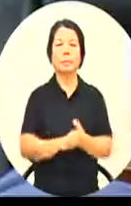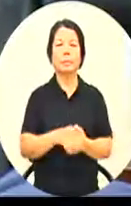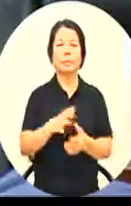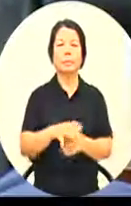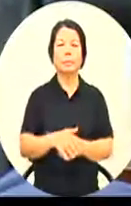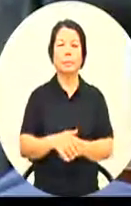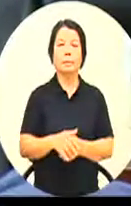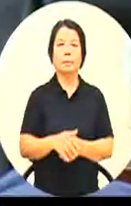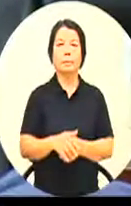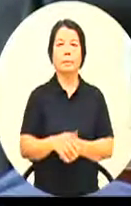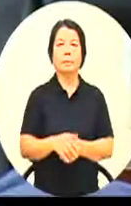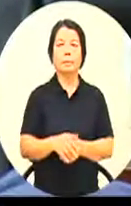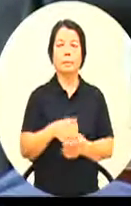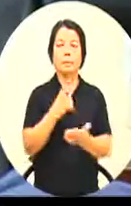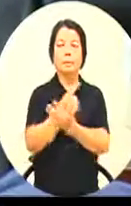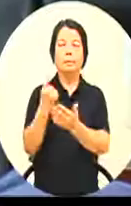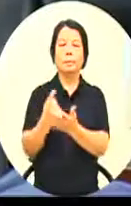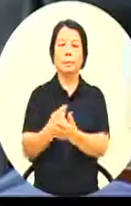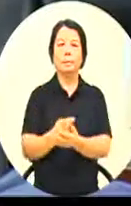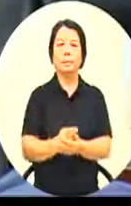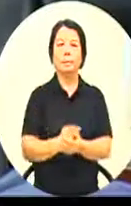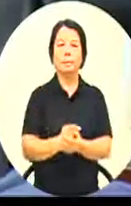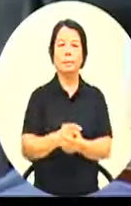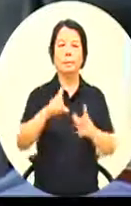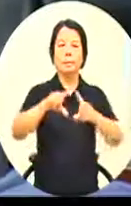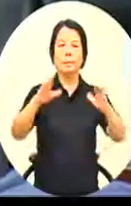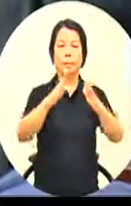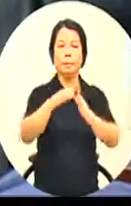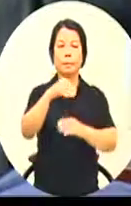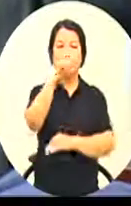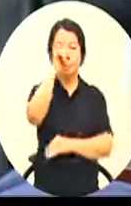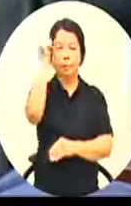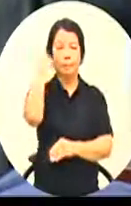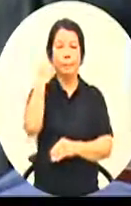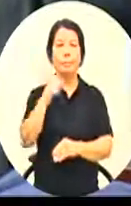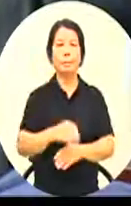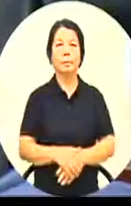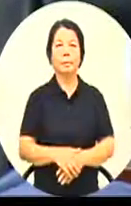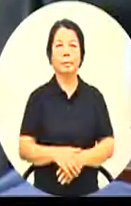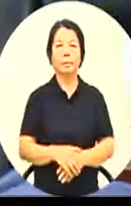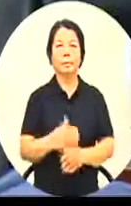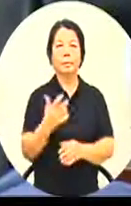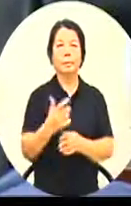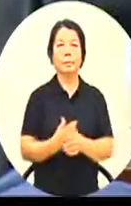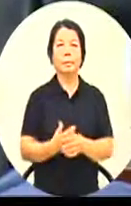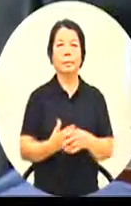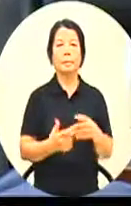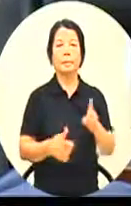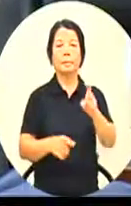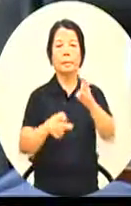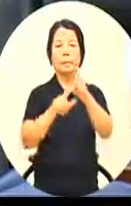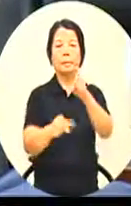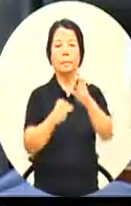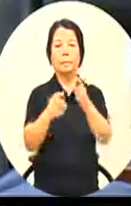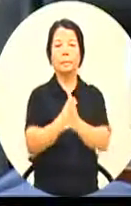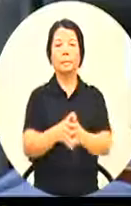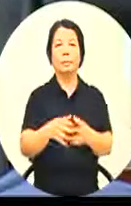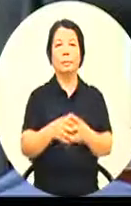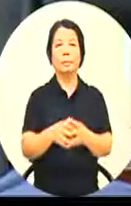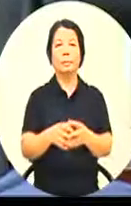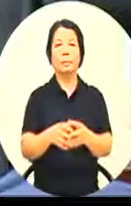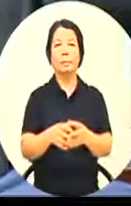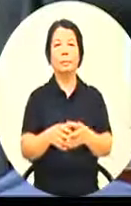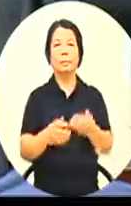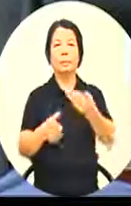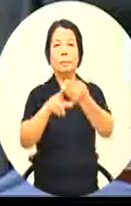官，各位市民朋友，大家早。那上个月呢，我跟李博议员和邱文也，我们三